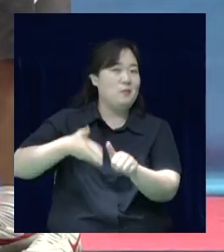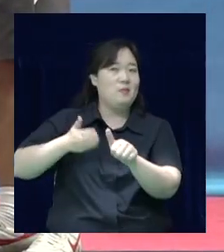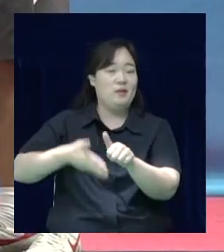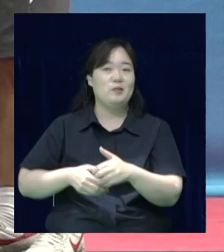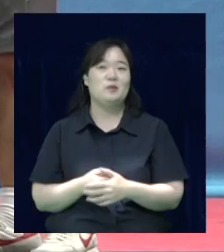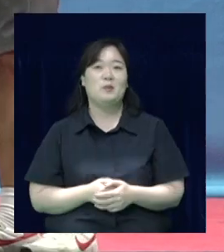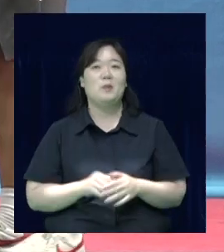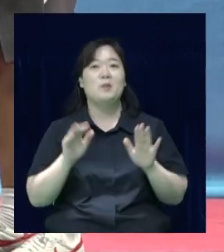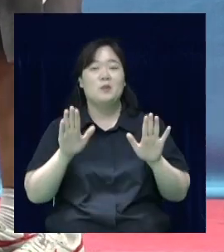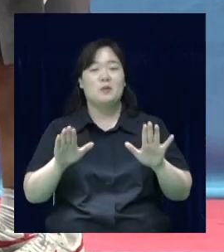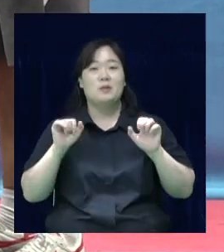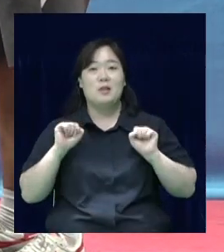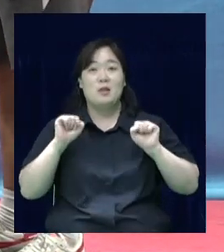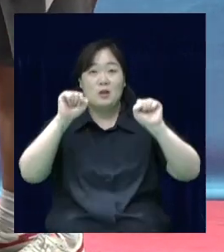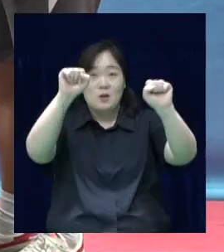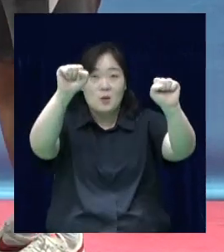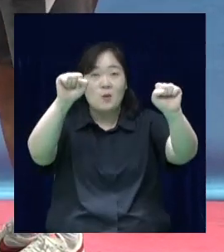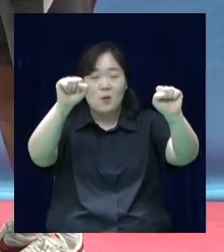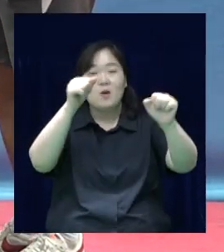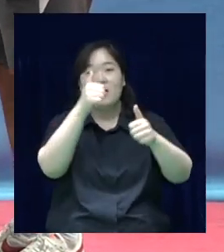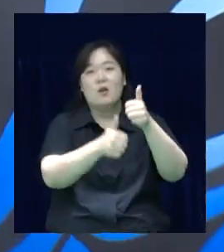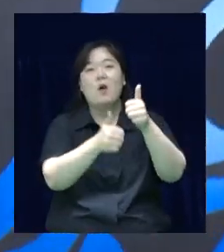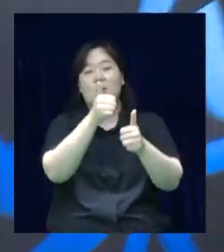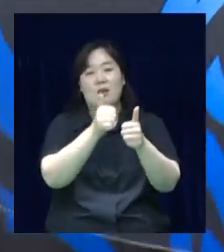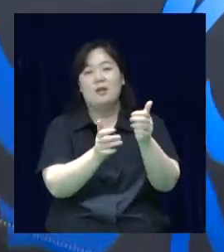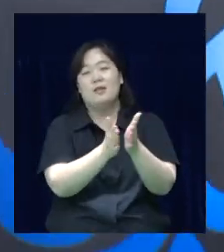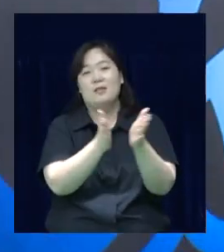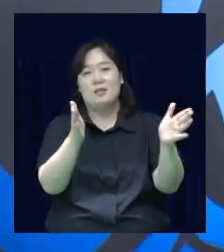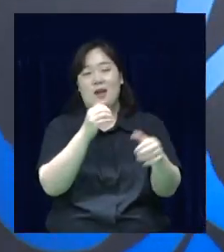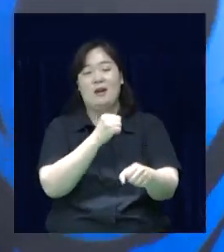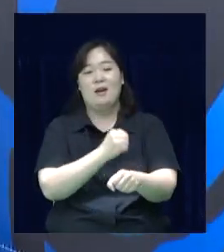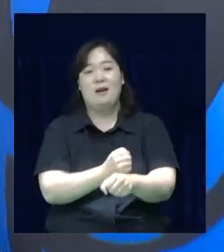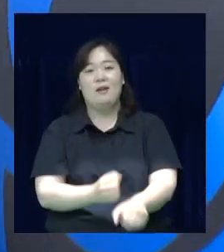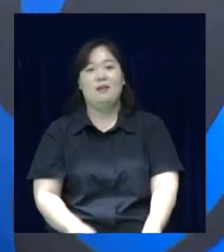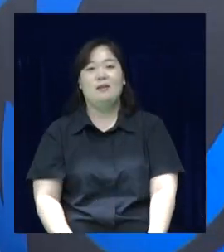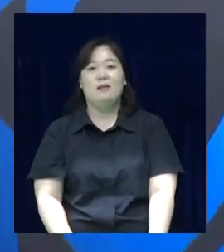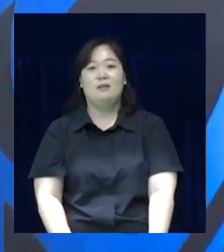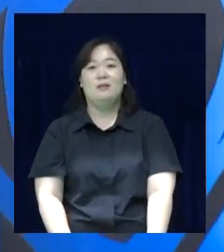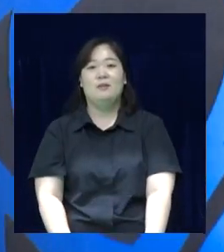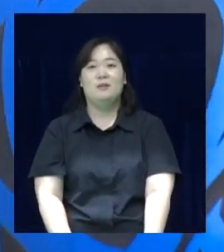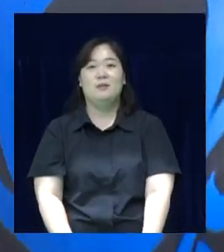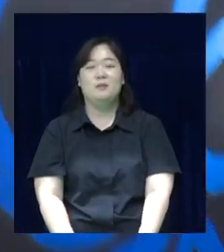웨이트리프팅 선수들의 경기가 이어지겠습니다.